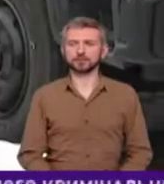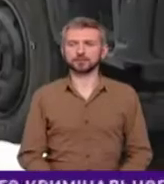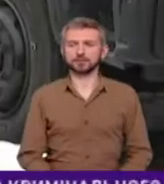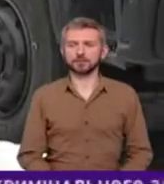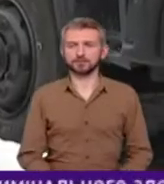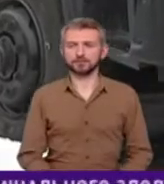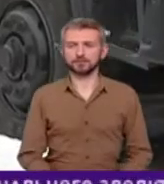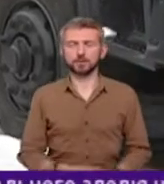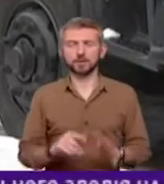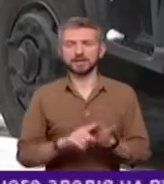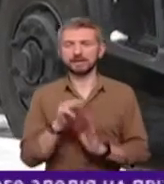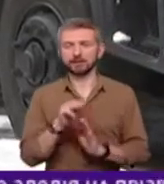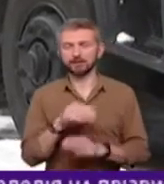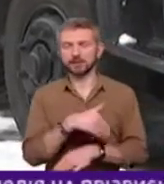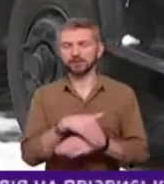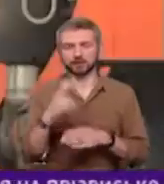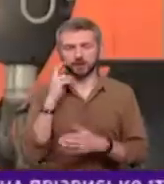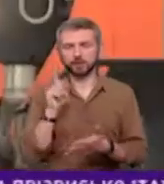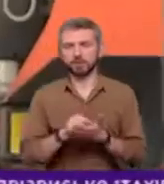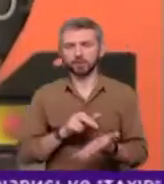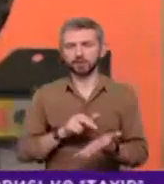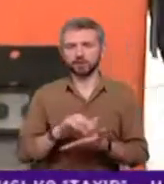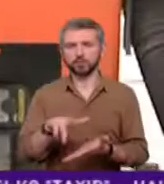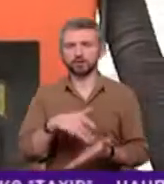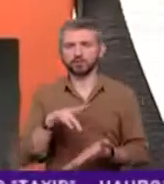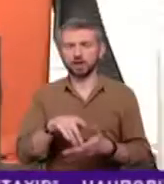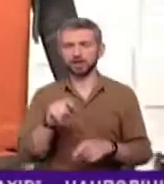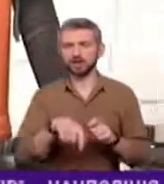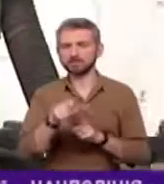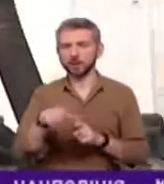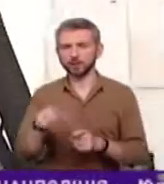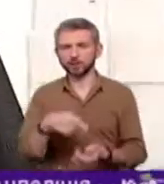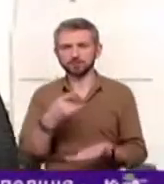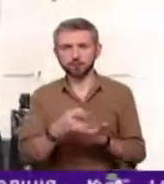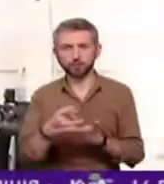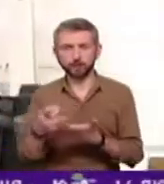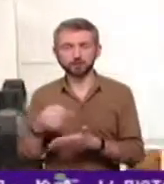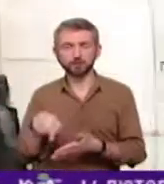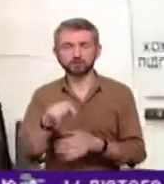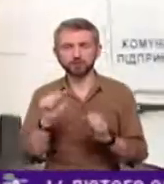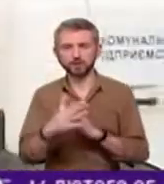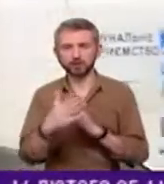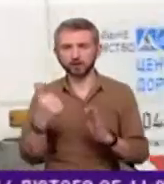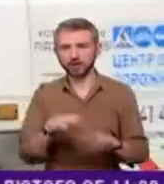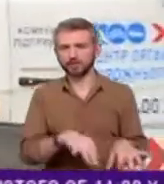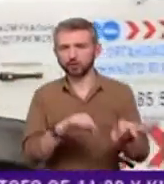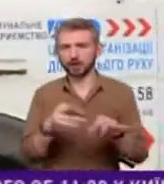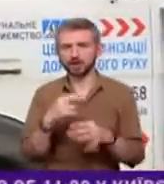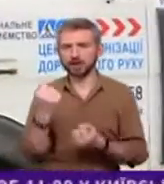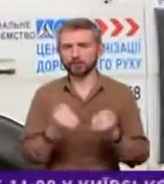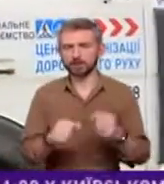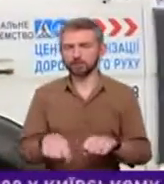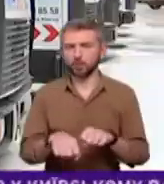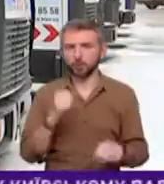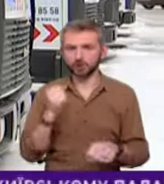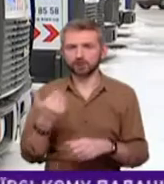До речі, з травня на вулиці столиці мають вийти муніципальні інспектори з паркування. Вони зможуть викликати евакуатори для